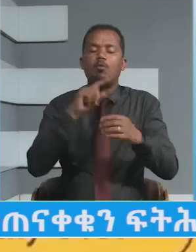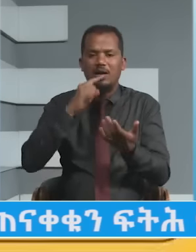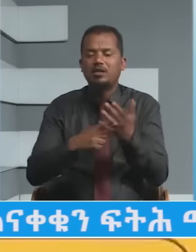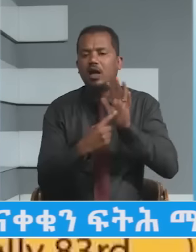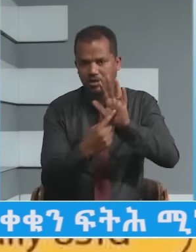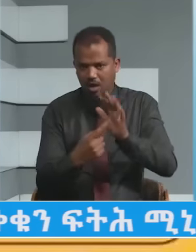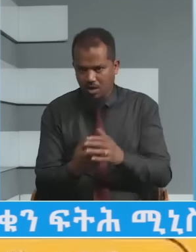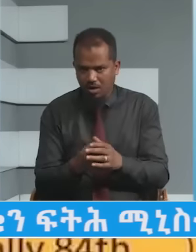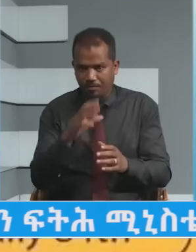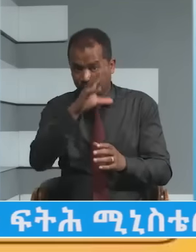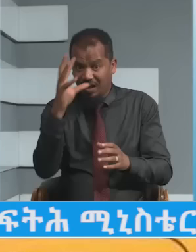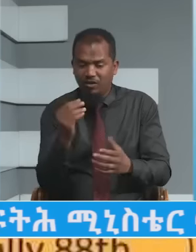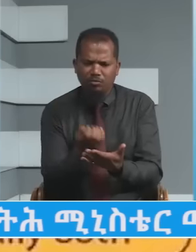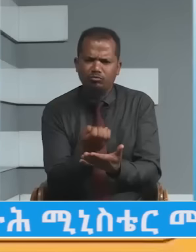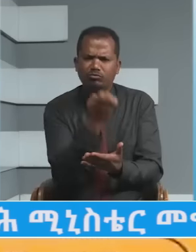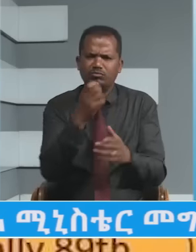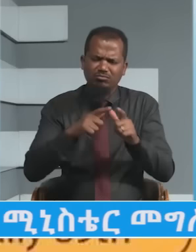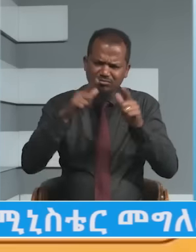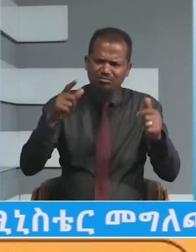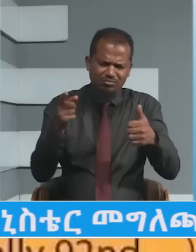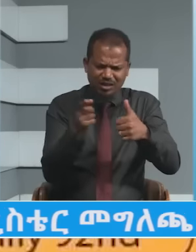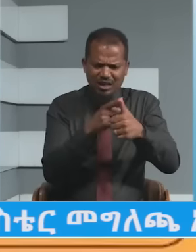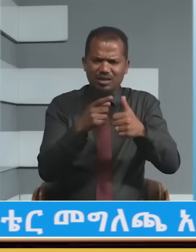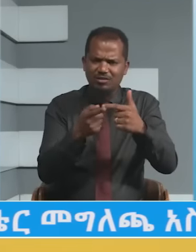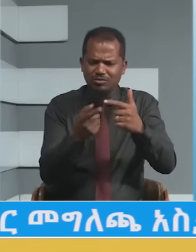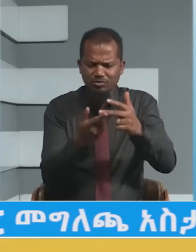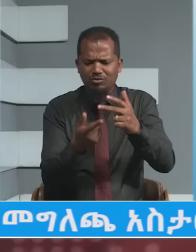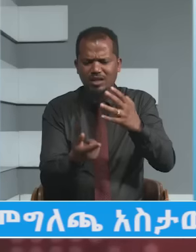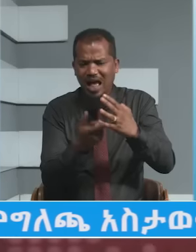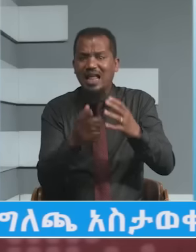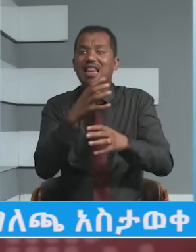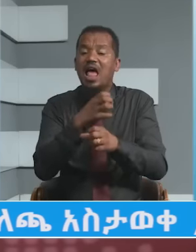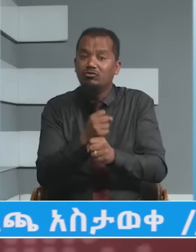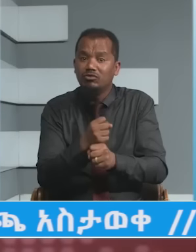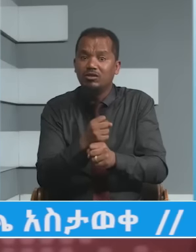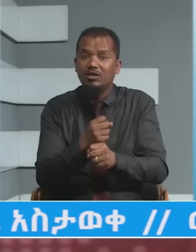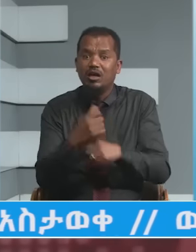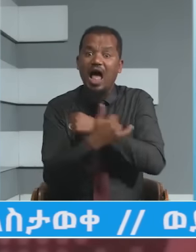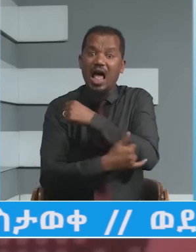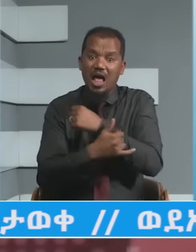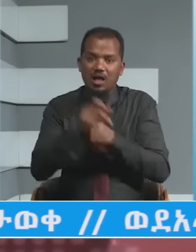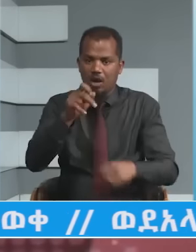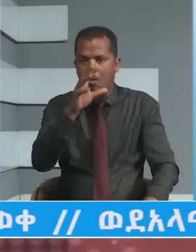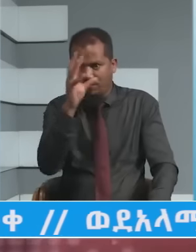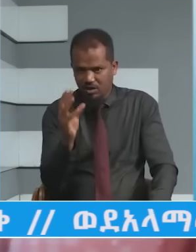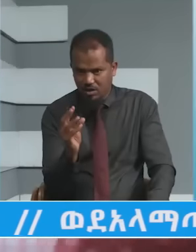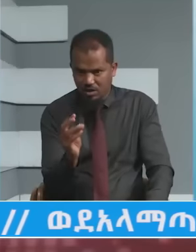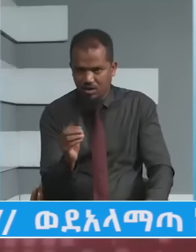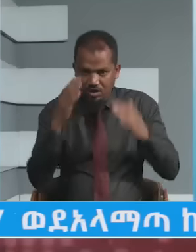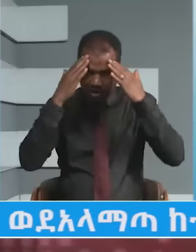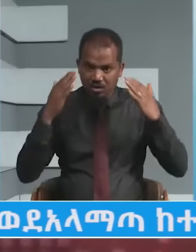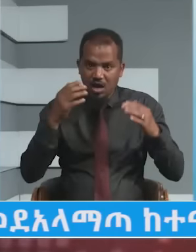መረጃ አመላክቷል። በአፍሪካ በኢኮኖሚ ግዝፈት ከአንደኛ እስከ አራተኛ ያለውን ደረጃ የያዙት ሀገራት ደቡብ